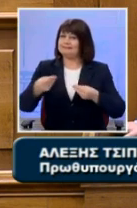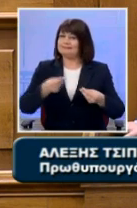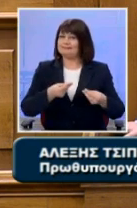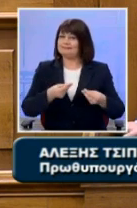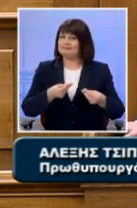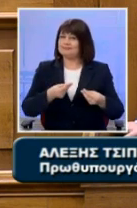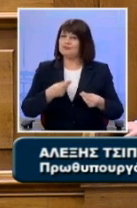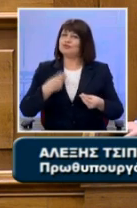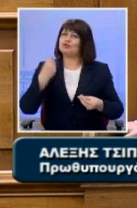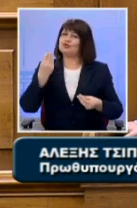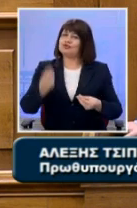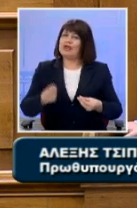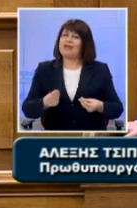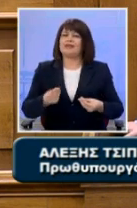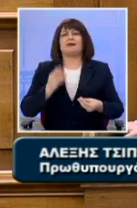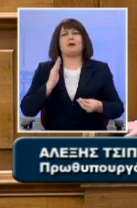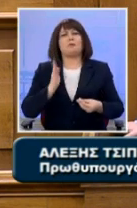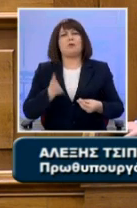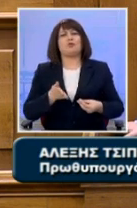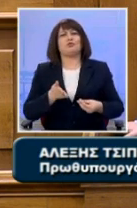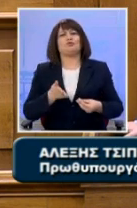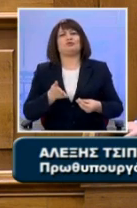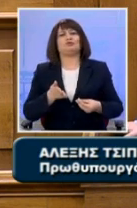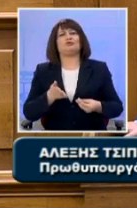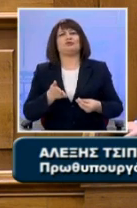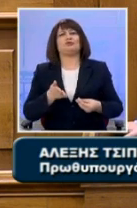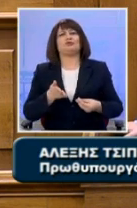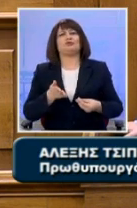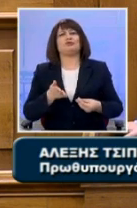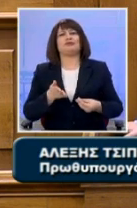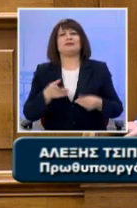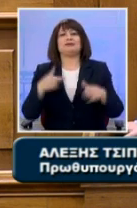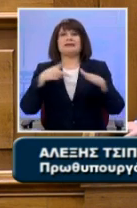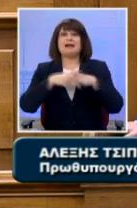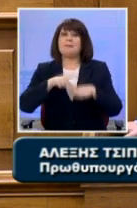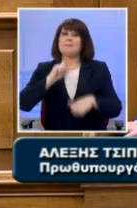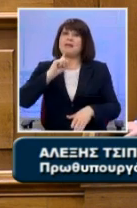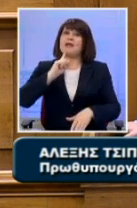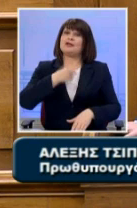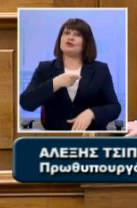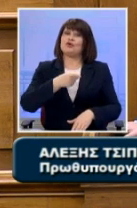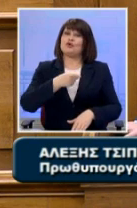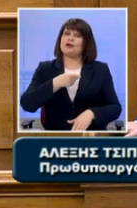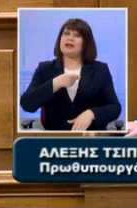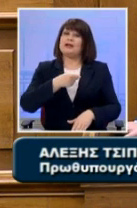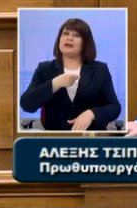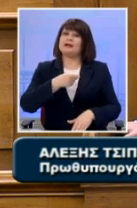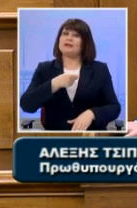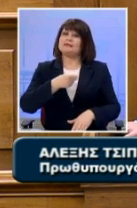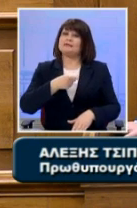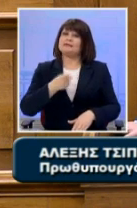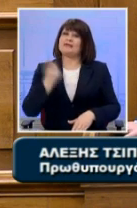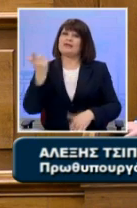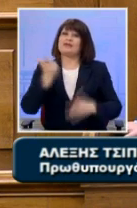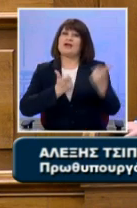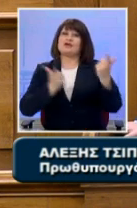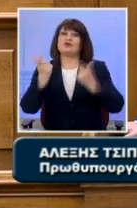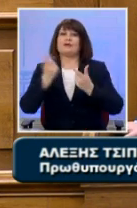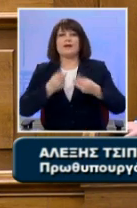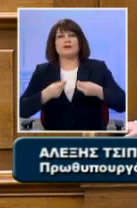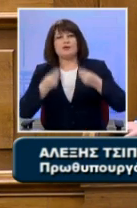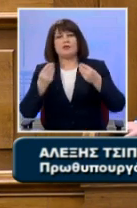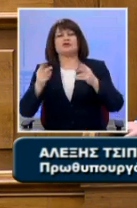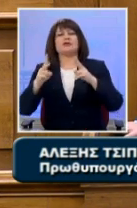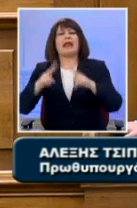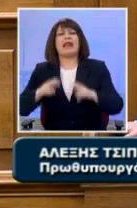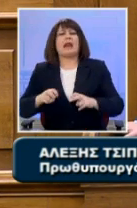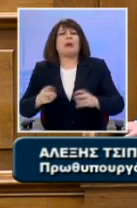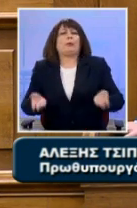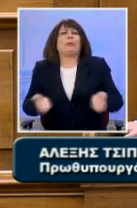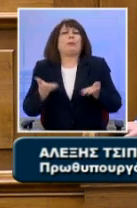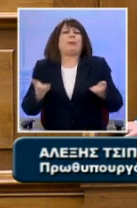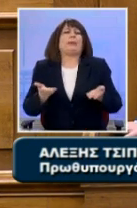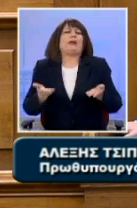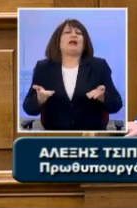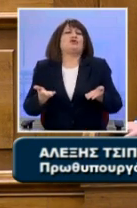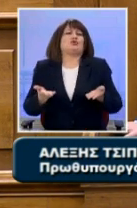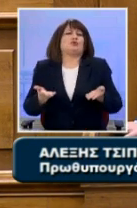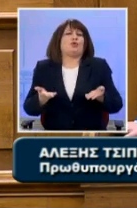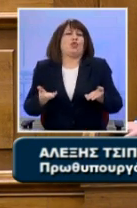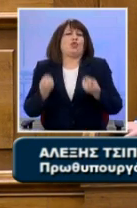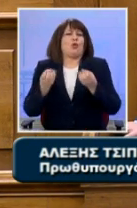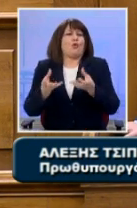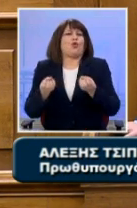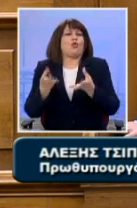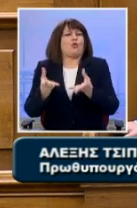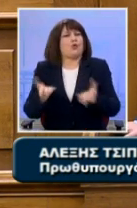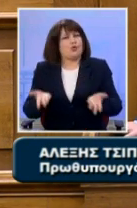έδιναν τη δυνατότητα στις διοικήσεις των τραπεζών να ασκούν αυτό τον πλημελή έλεγχο στα δάνεια